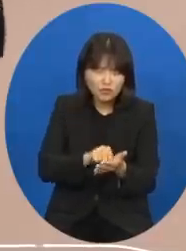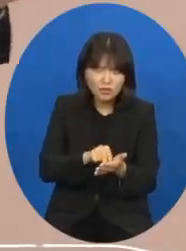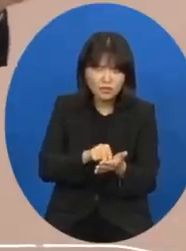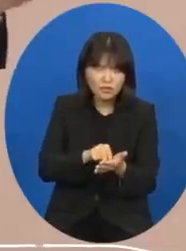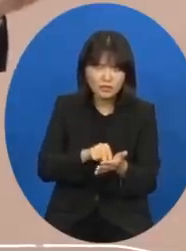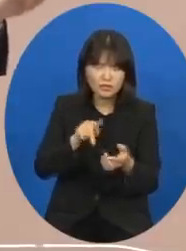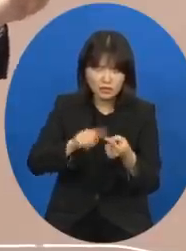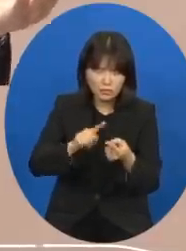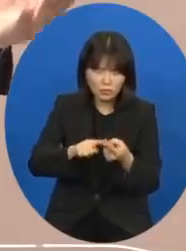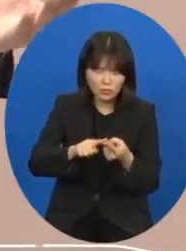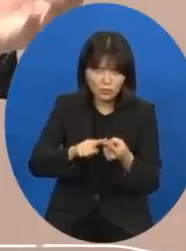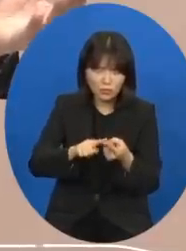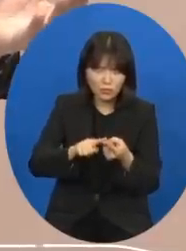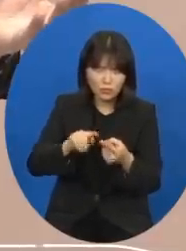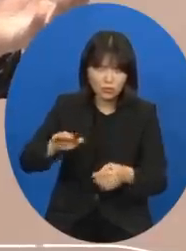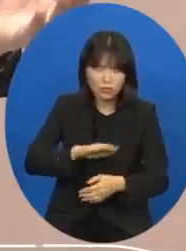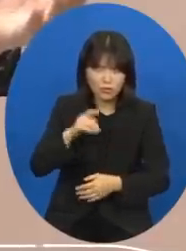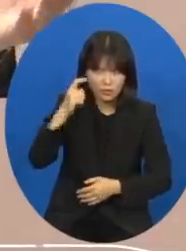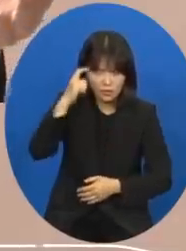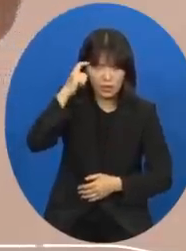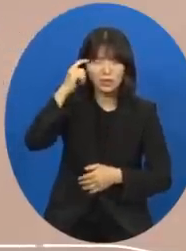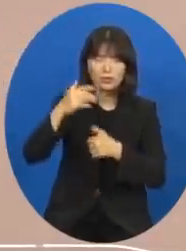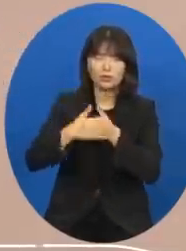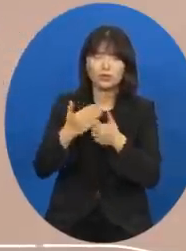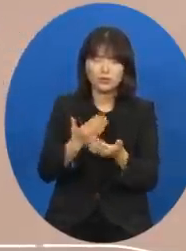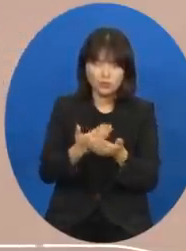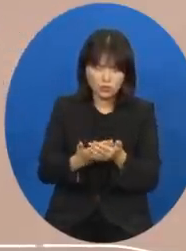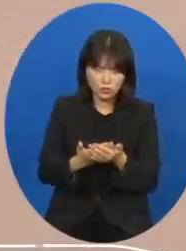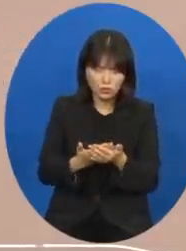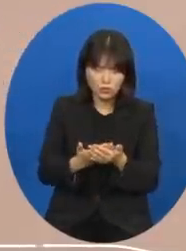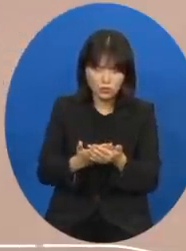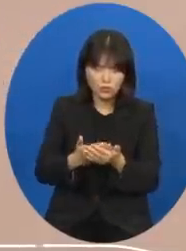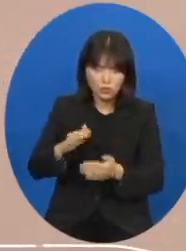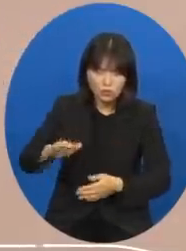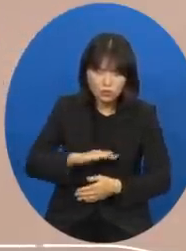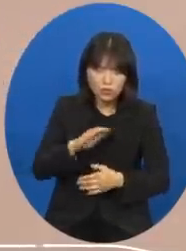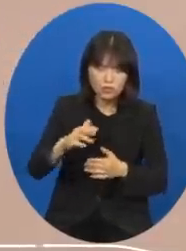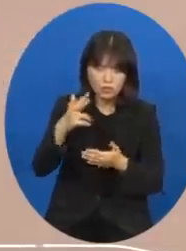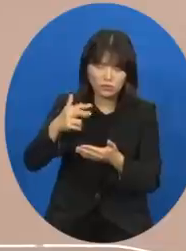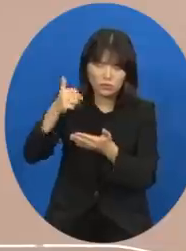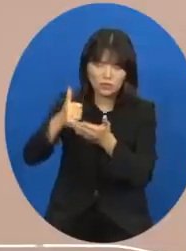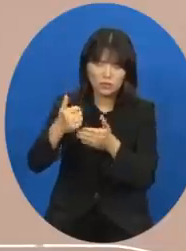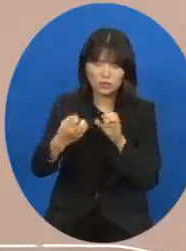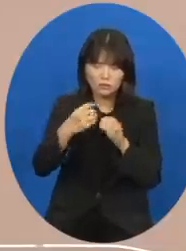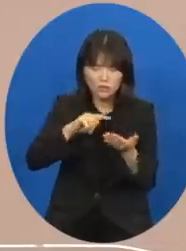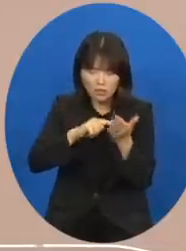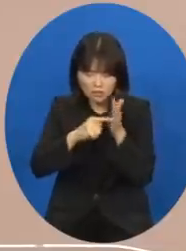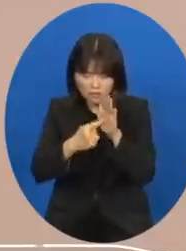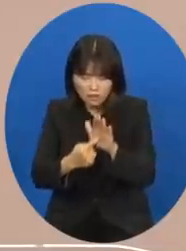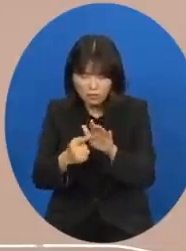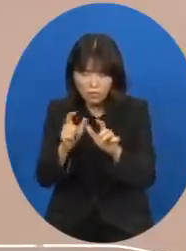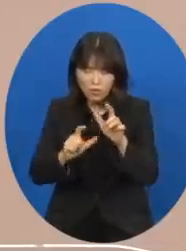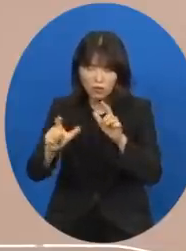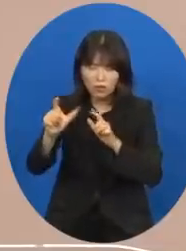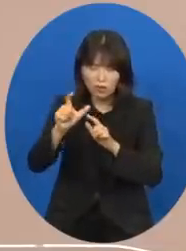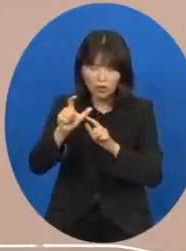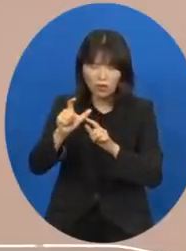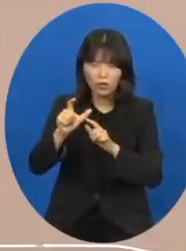그대로 주님 우리에게 깨닫게 하시고 우리가 주님께 반응하며 더 나가게